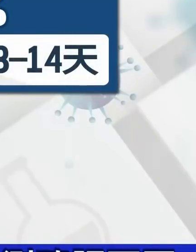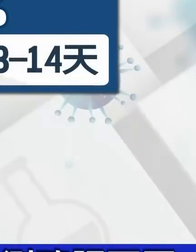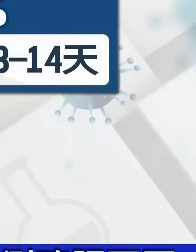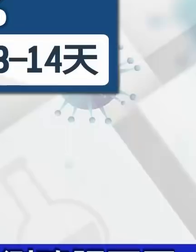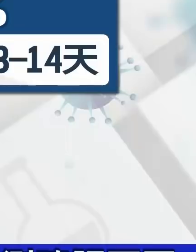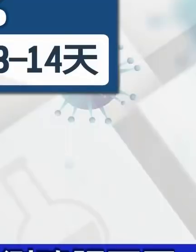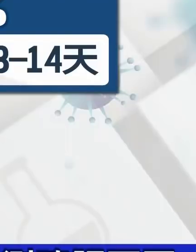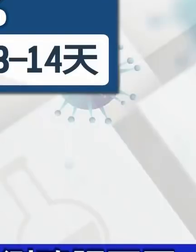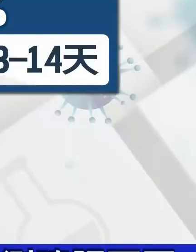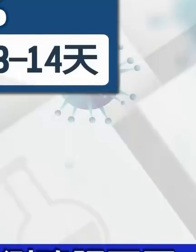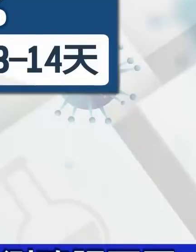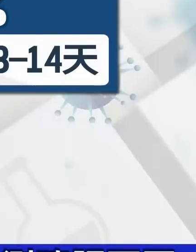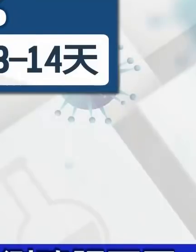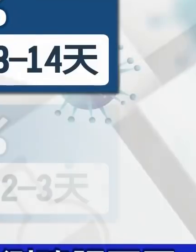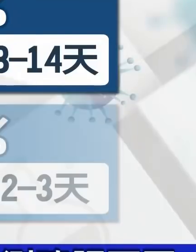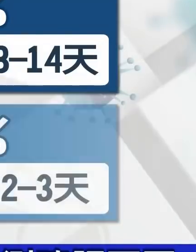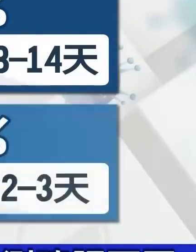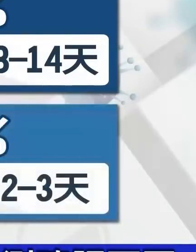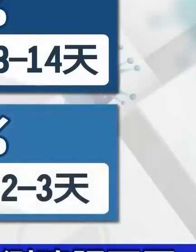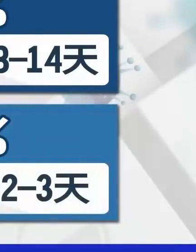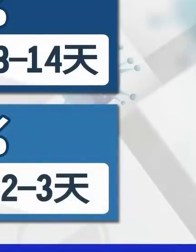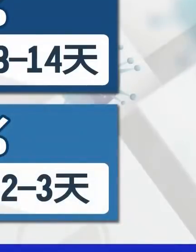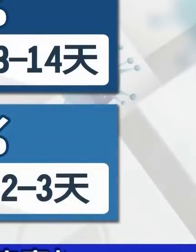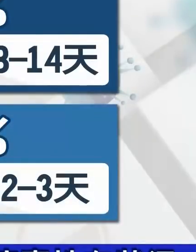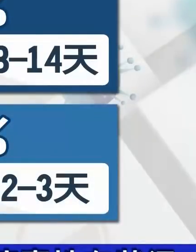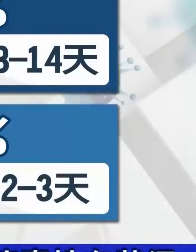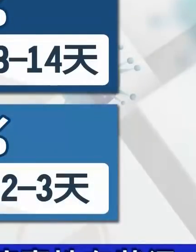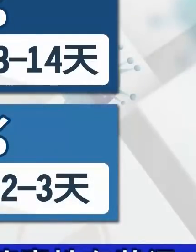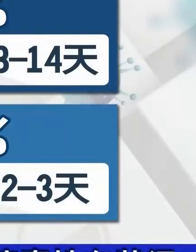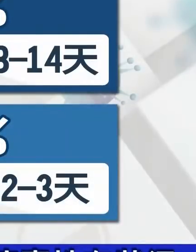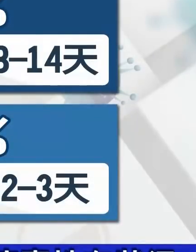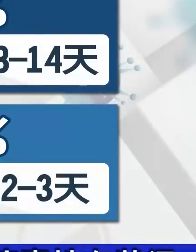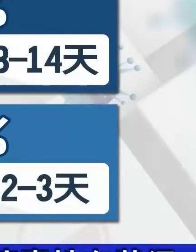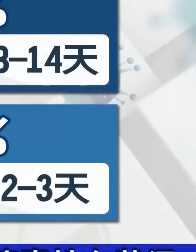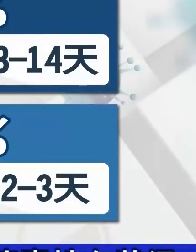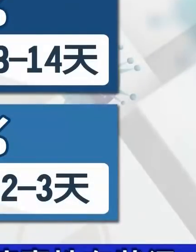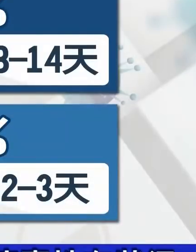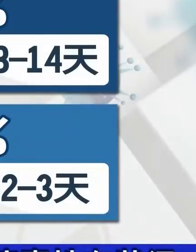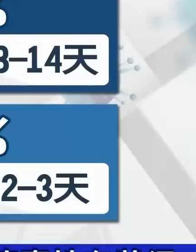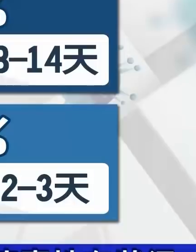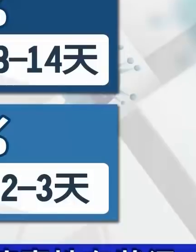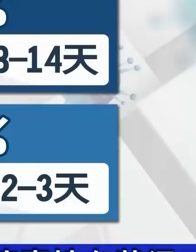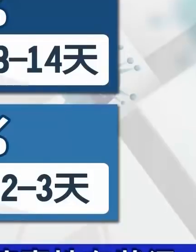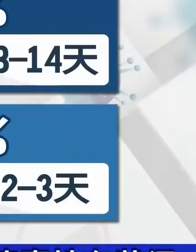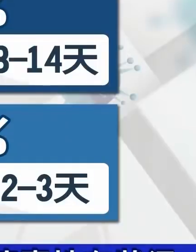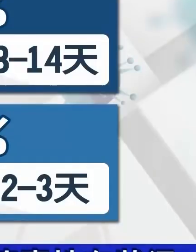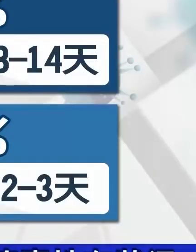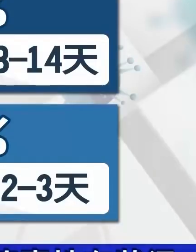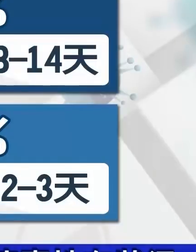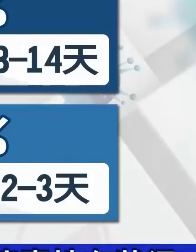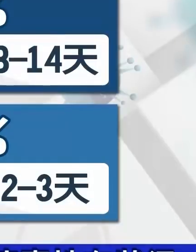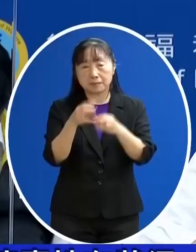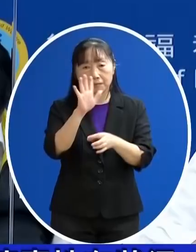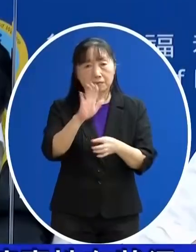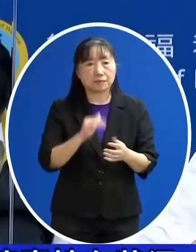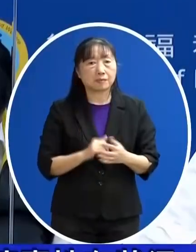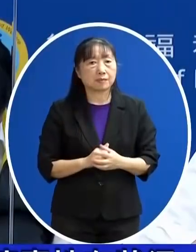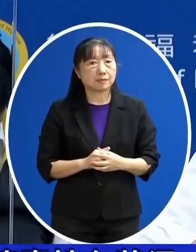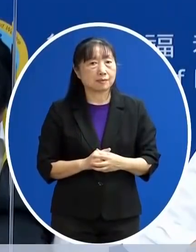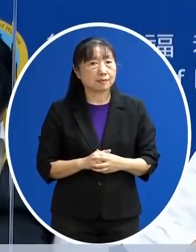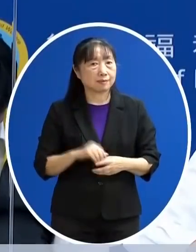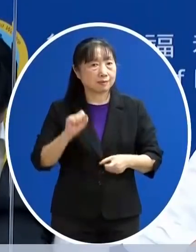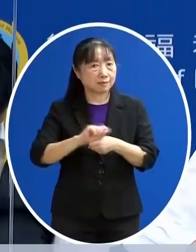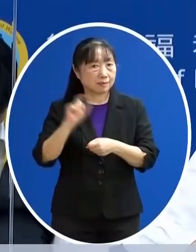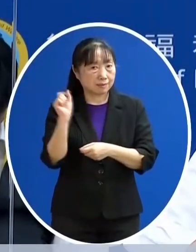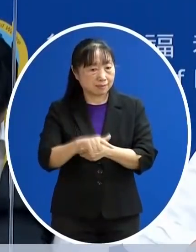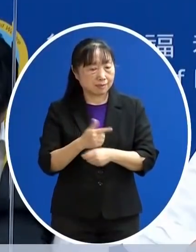从发病到死亡历经8到14天，但也有18%的比例却是在2到3天内就抢救不治。 尽量加